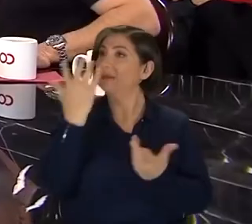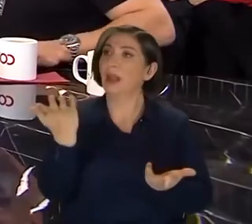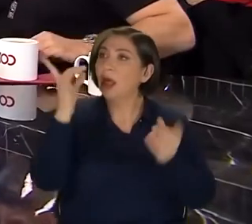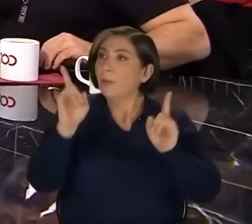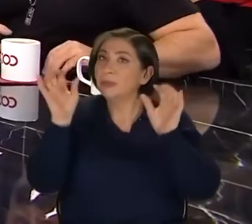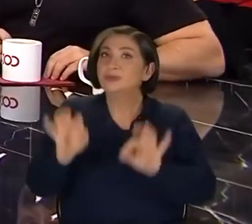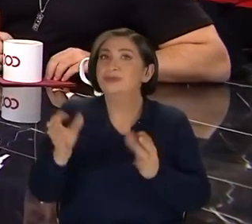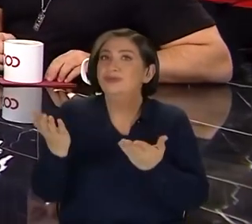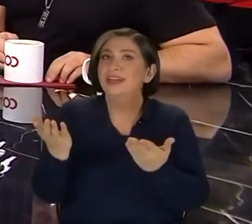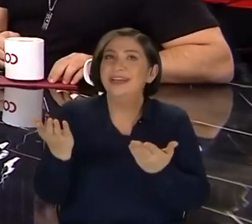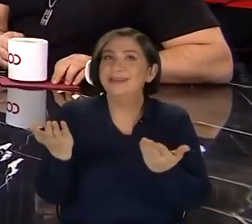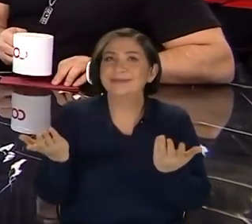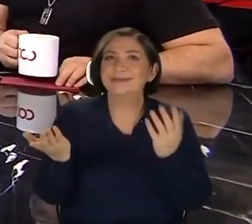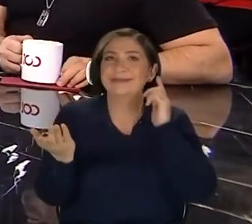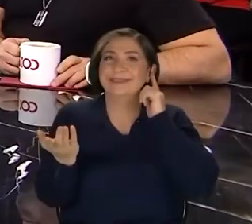ki başından itibaren?